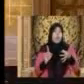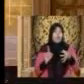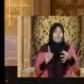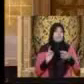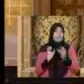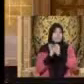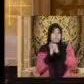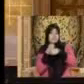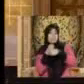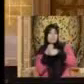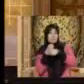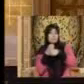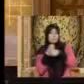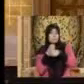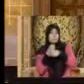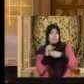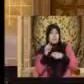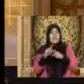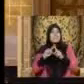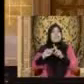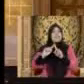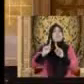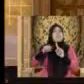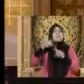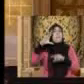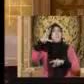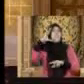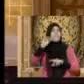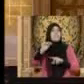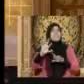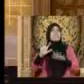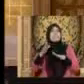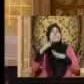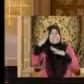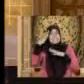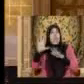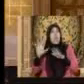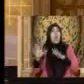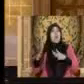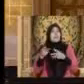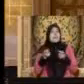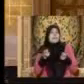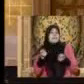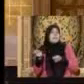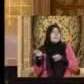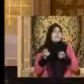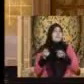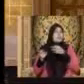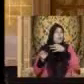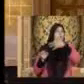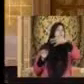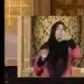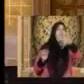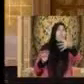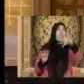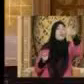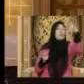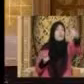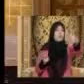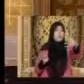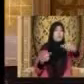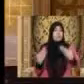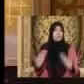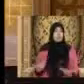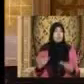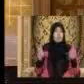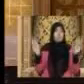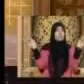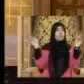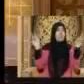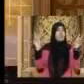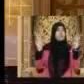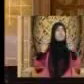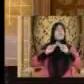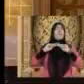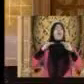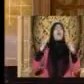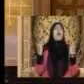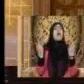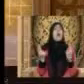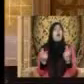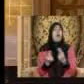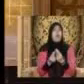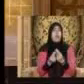يعني يختلف كلمة عن كلمة ويختلف نقل عن نقل. اليوم احنا أمام وكالات أنباء عالمية تضطرب